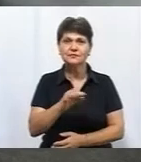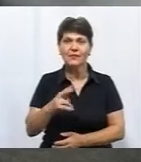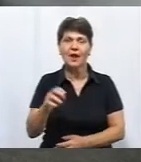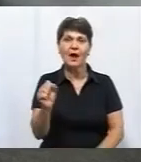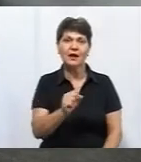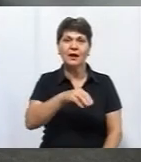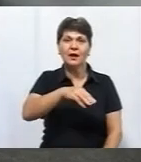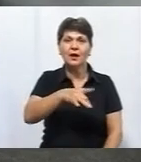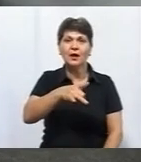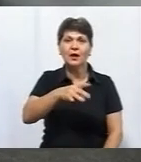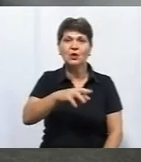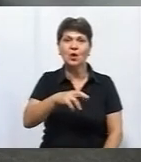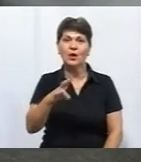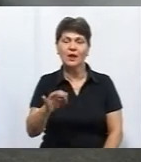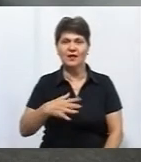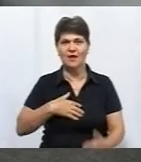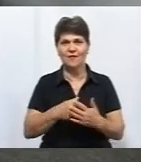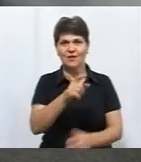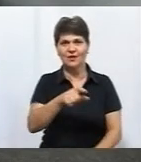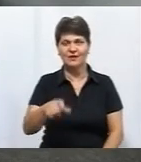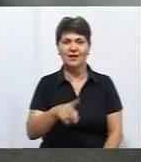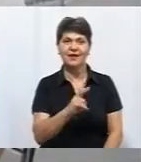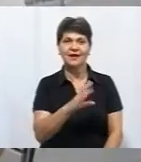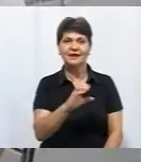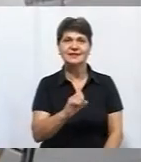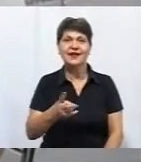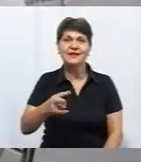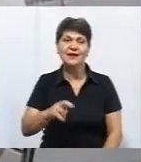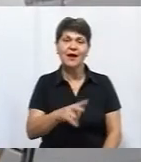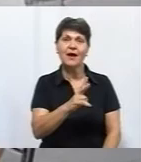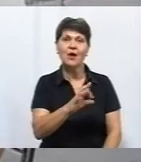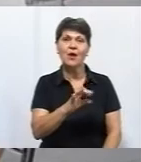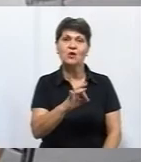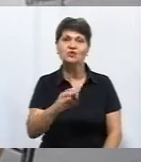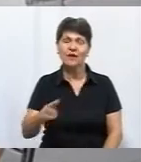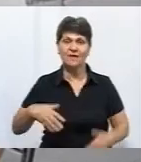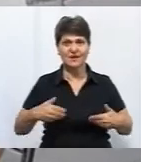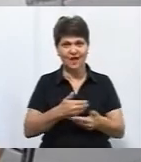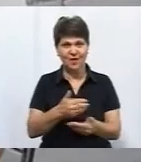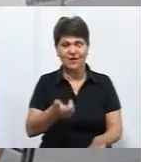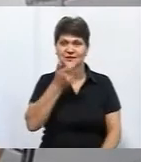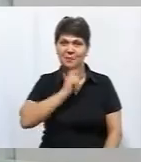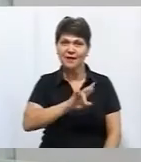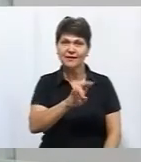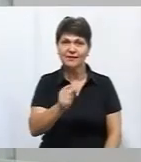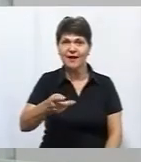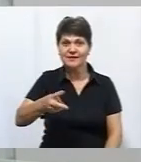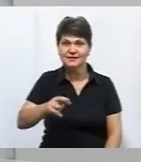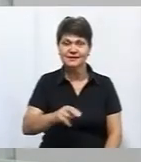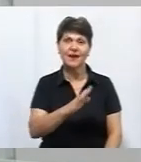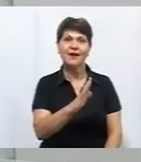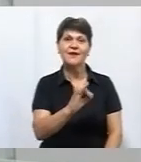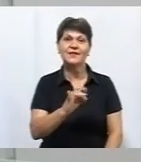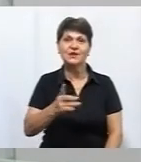Анастасією Троян та волонтеркою Ксенією Корчак. Вітаю вас, пані Настю, вітаю Ксенію. Нагадаю, сурдопереклад